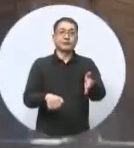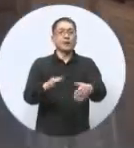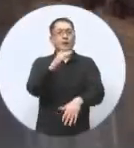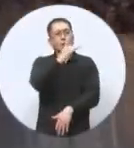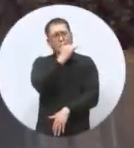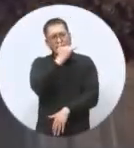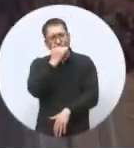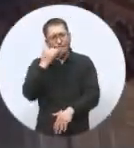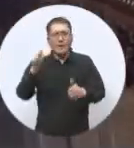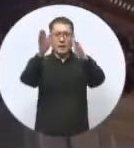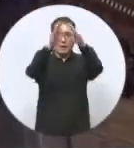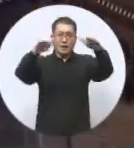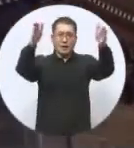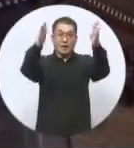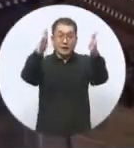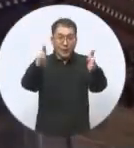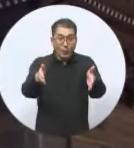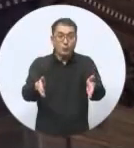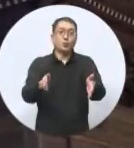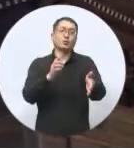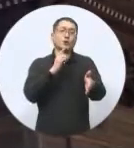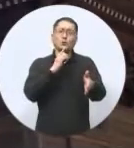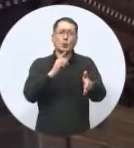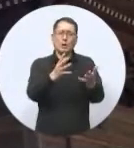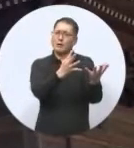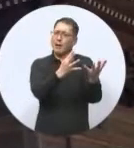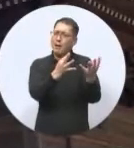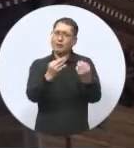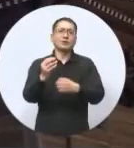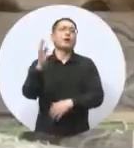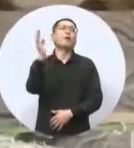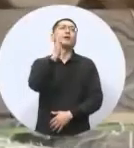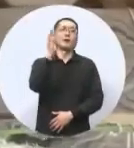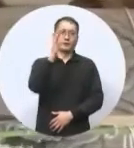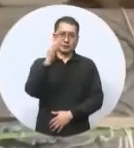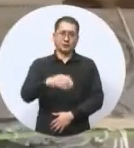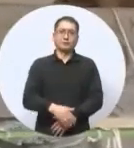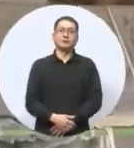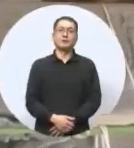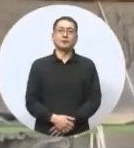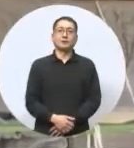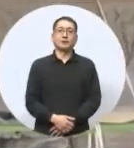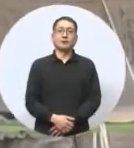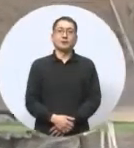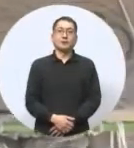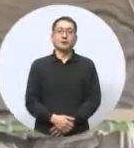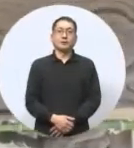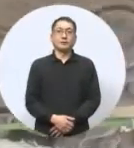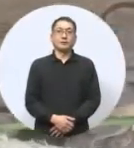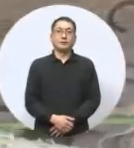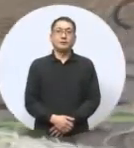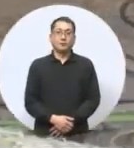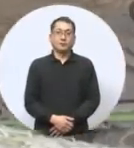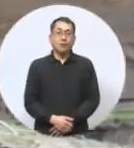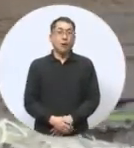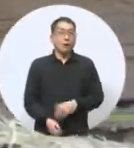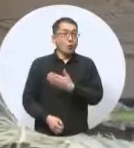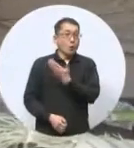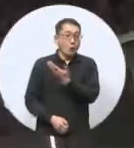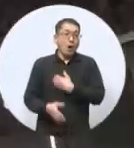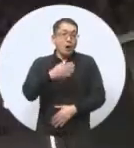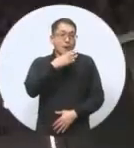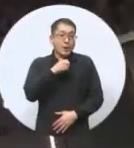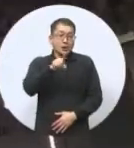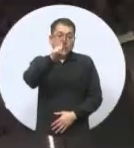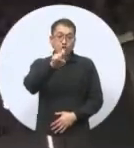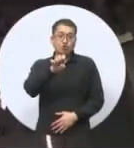ね、 立派ですね。 これだけ立派なですね建物ってのはそうたくさんね、ないんですよね。実はこれもですね、明治14